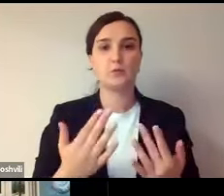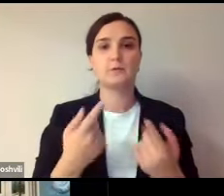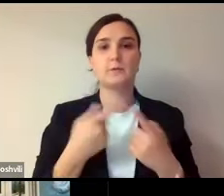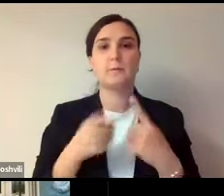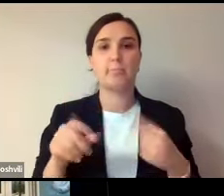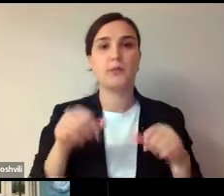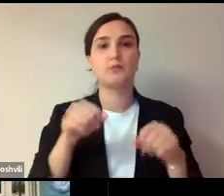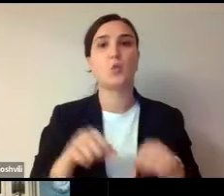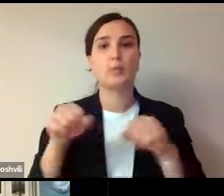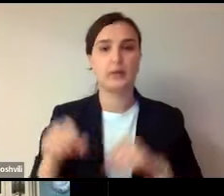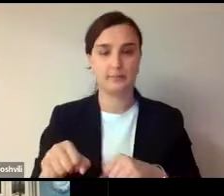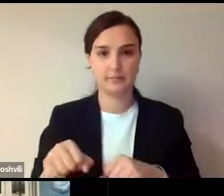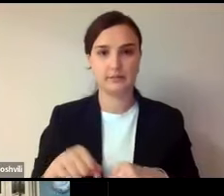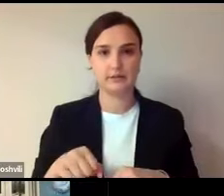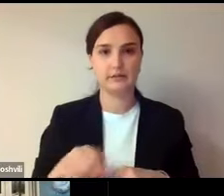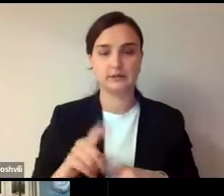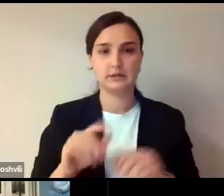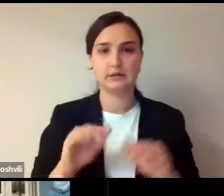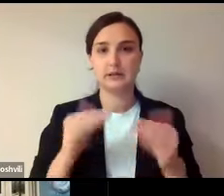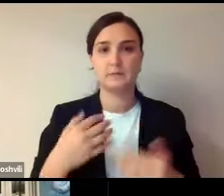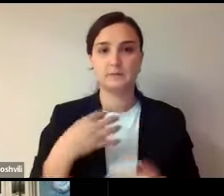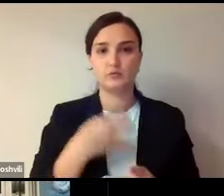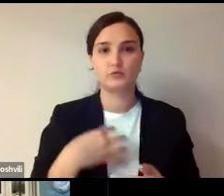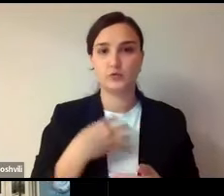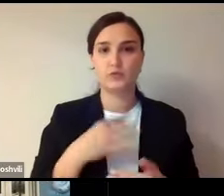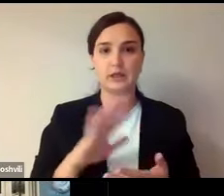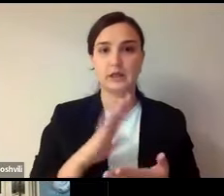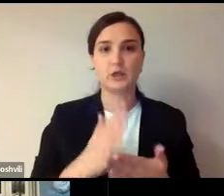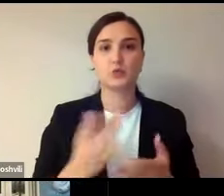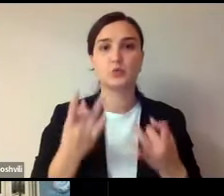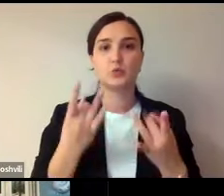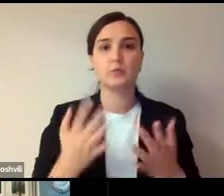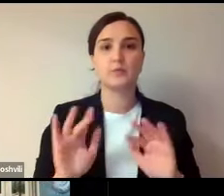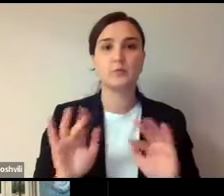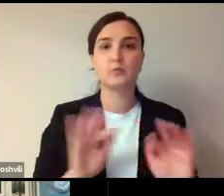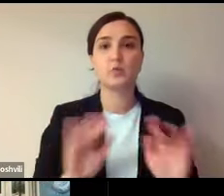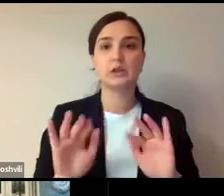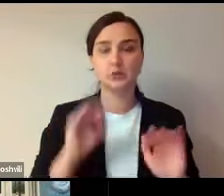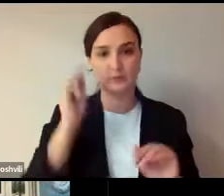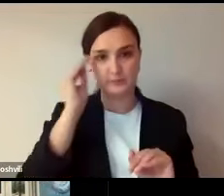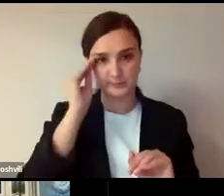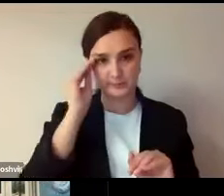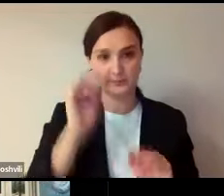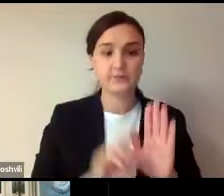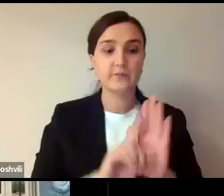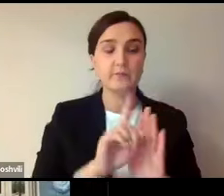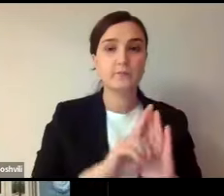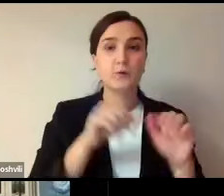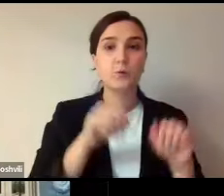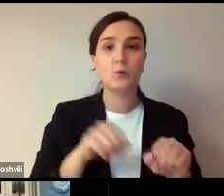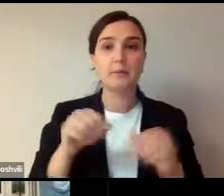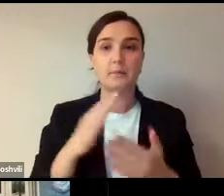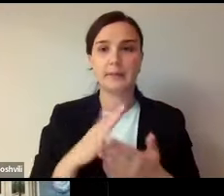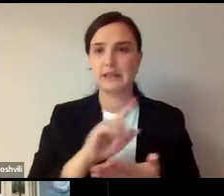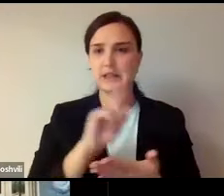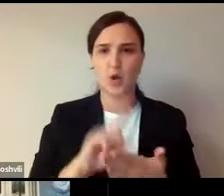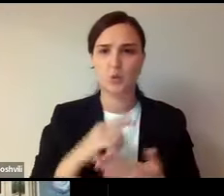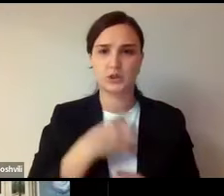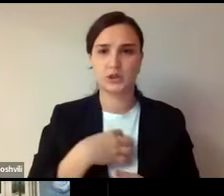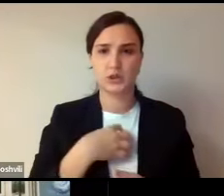უფლებები, რომელიც ნაკლებ მნიშვნელოვანი არ არის. უბრალოდ ფუნქციური თვალსაზრისით საბაზისო უფლებები არის აუცილებელი,